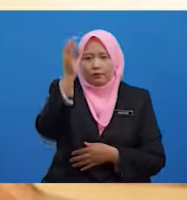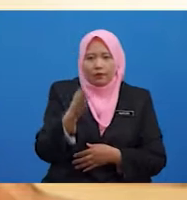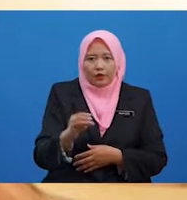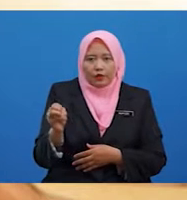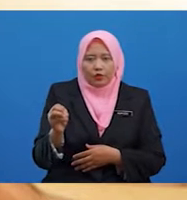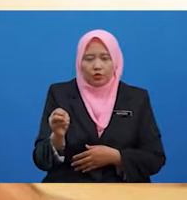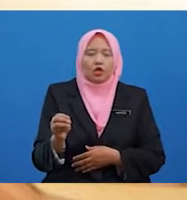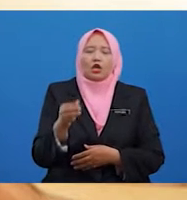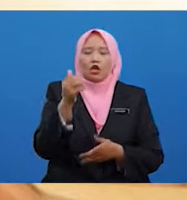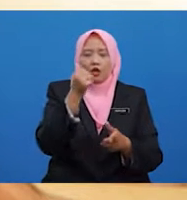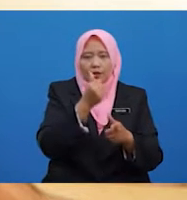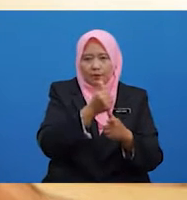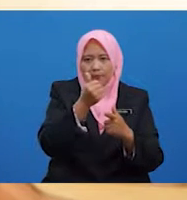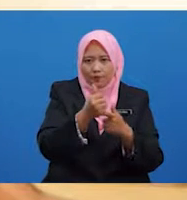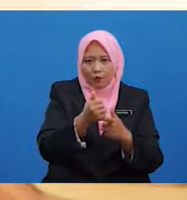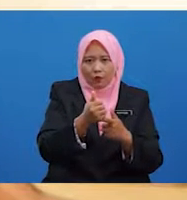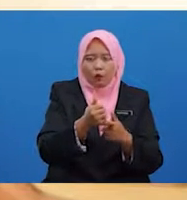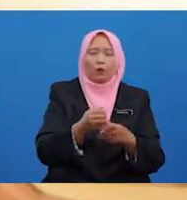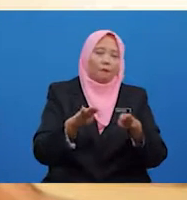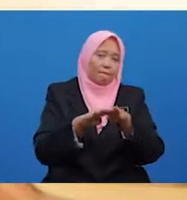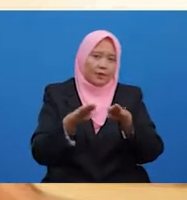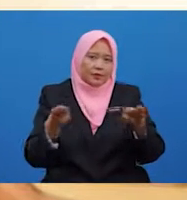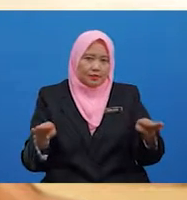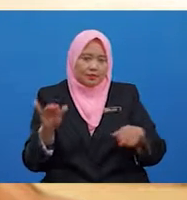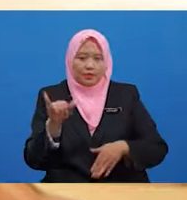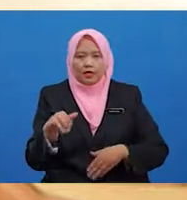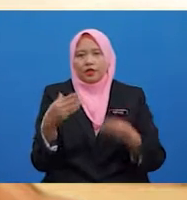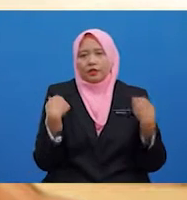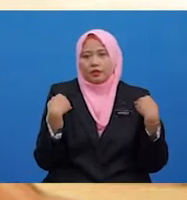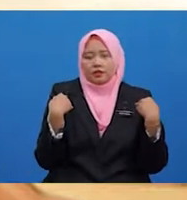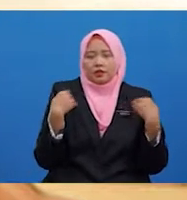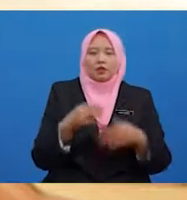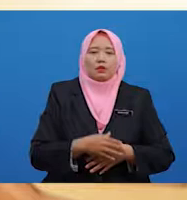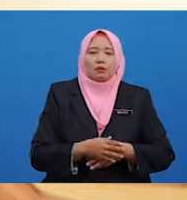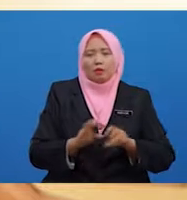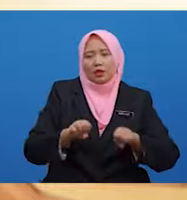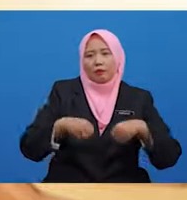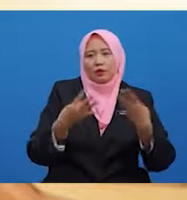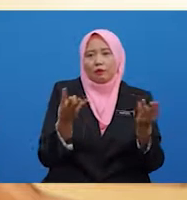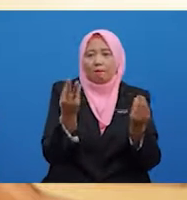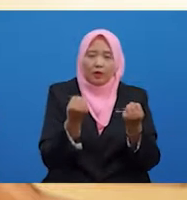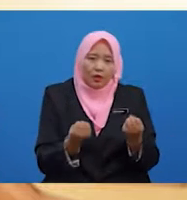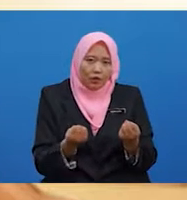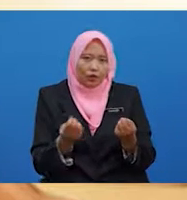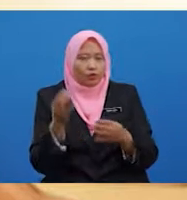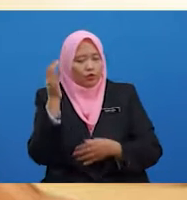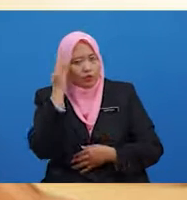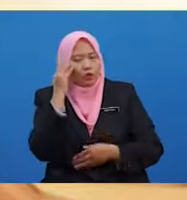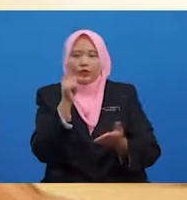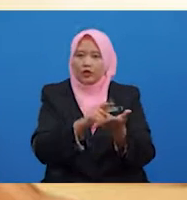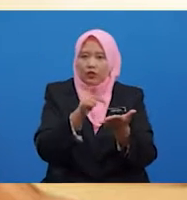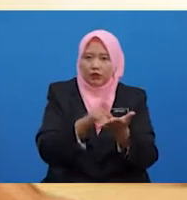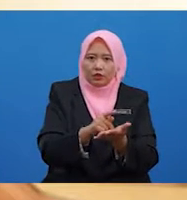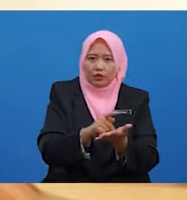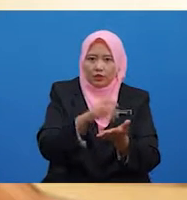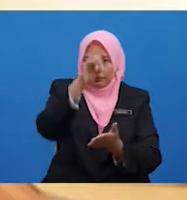perbezaannya. Bagaimana mengira peratus perubahan? Cikgu yakin kamu sudah pun tahu cara-cara mengiranya